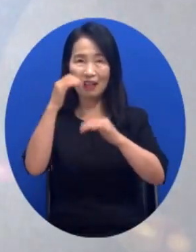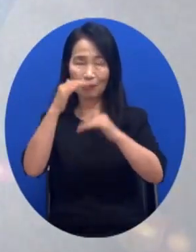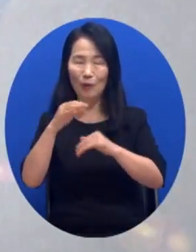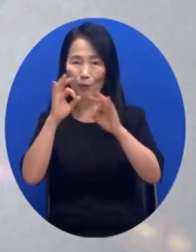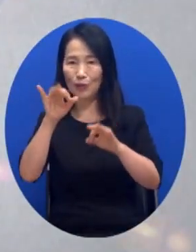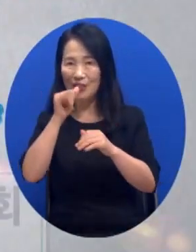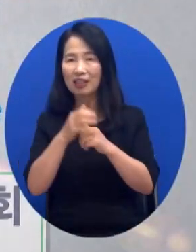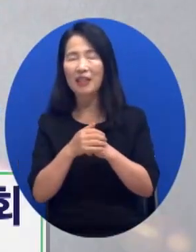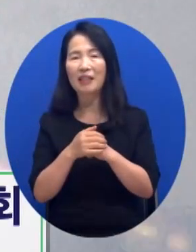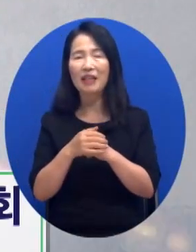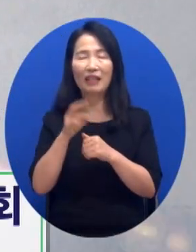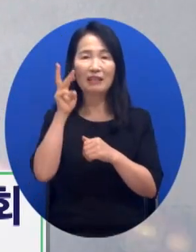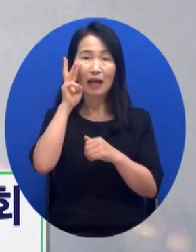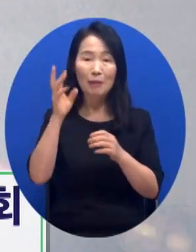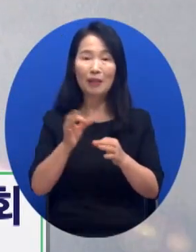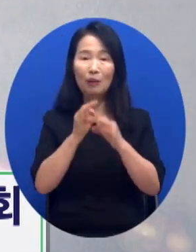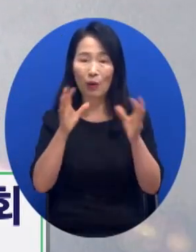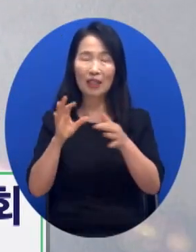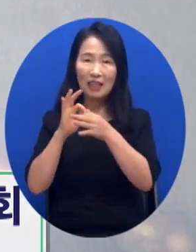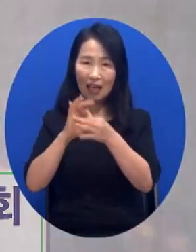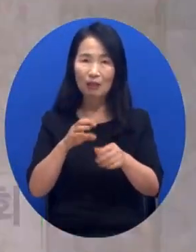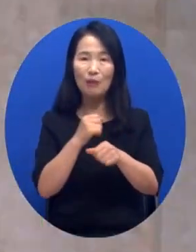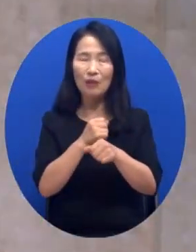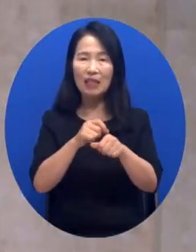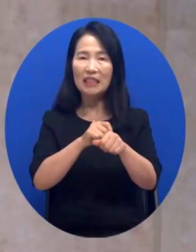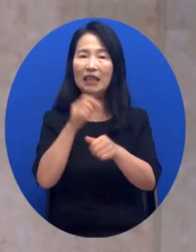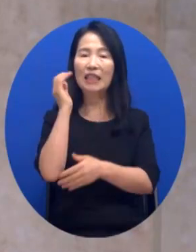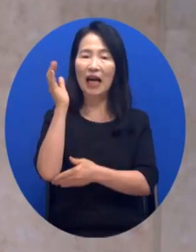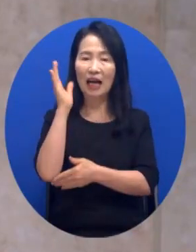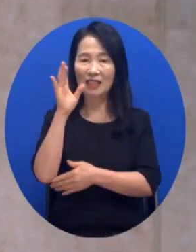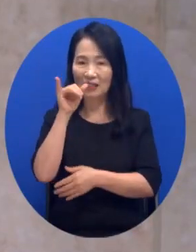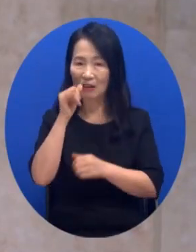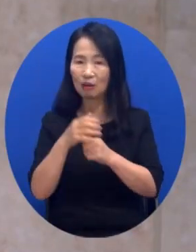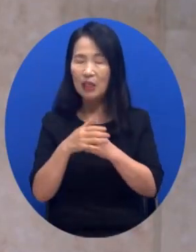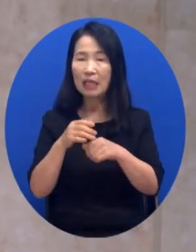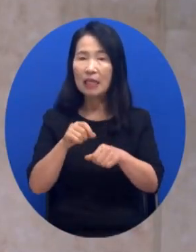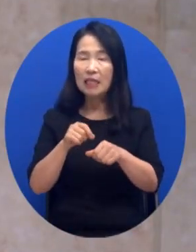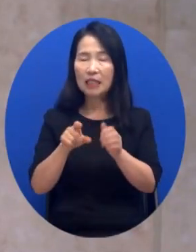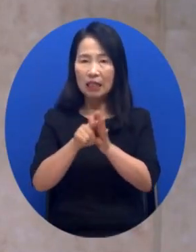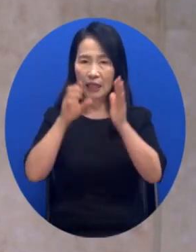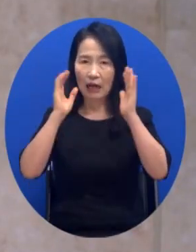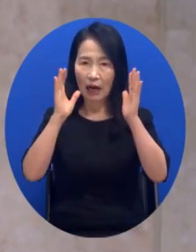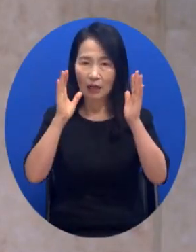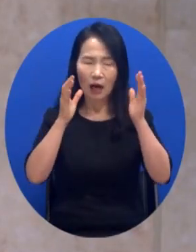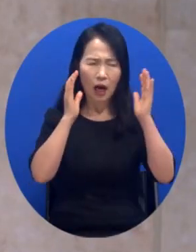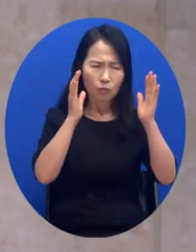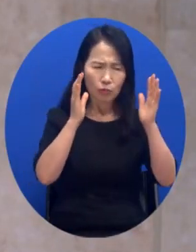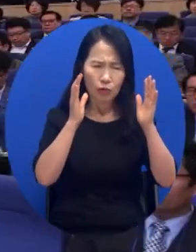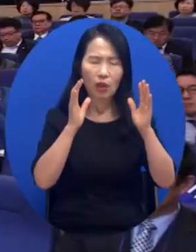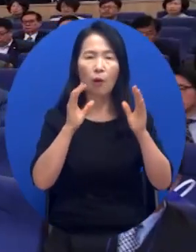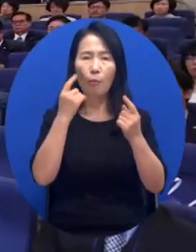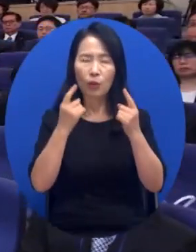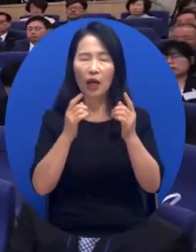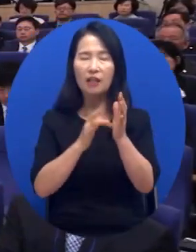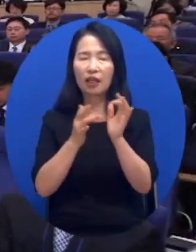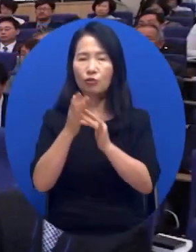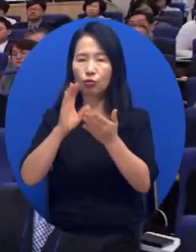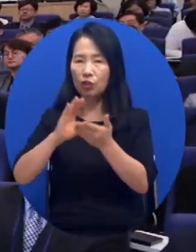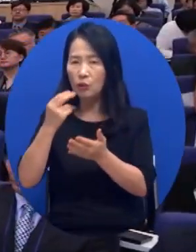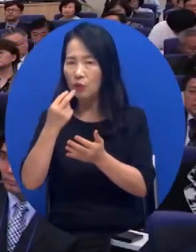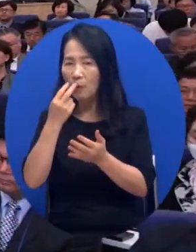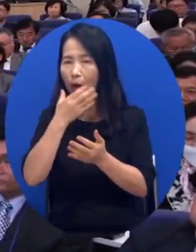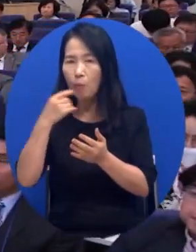추석 연휴 기간 3일 동안 방영되는 CTS 특강에서는 신학을 학문이 아닌 예수 그리스도 생명의 복음으로 가르쳐야